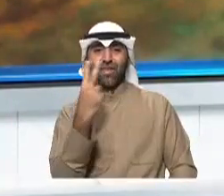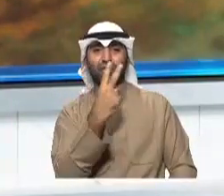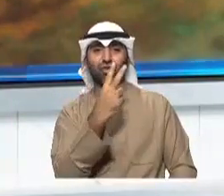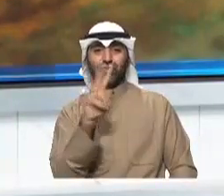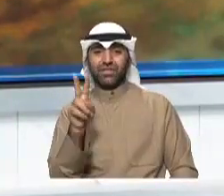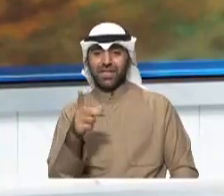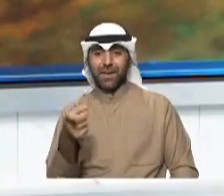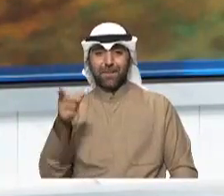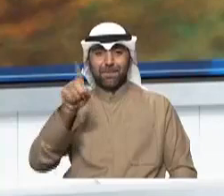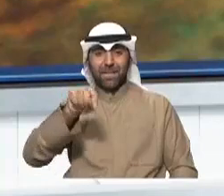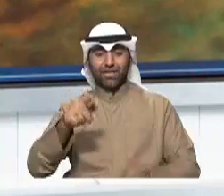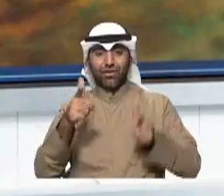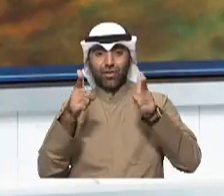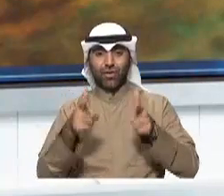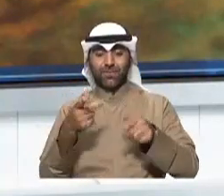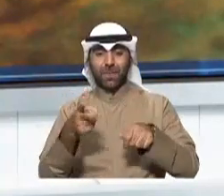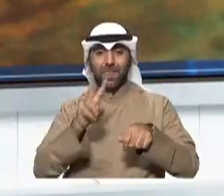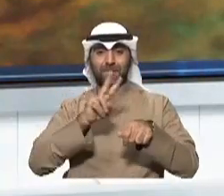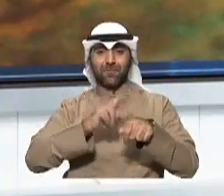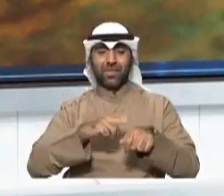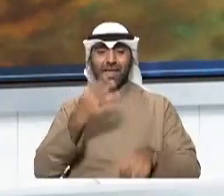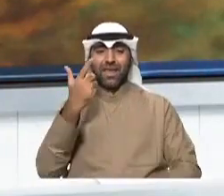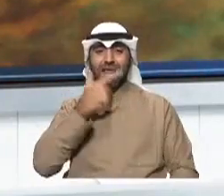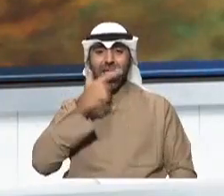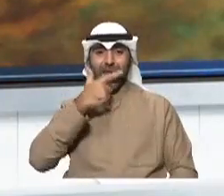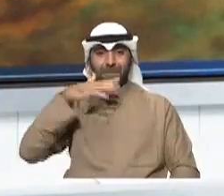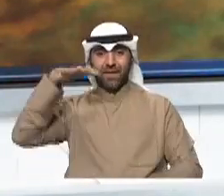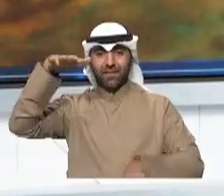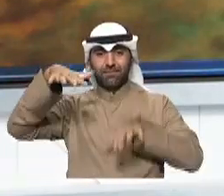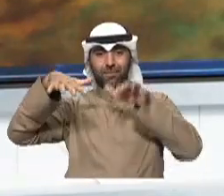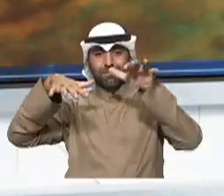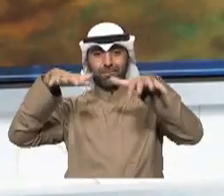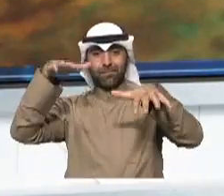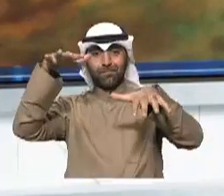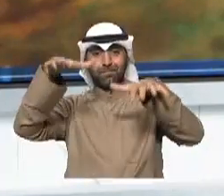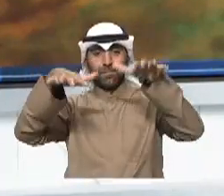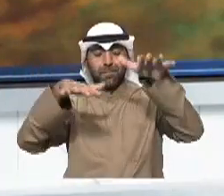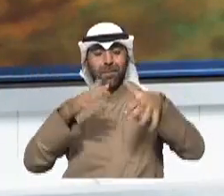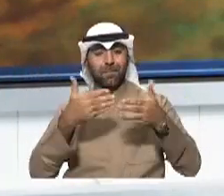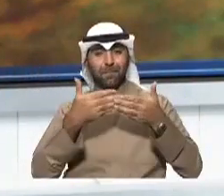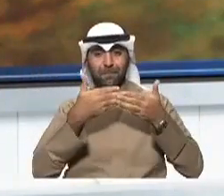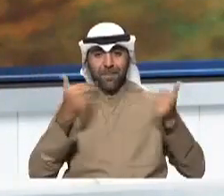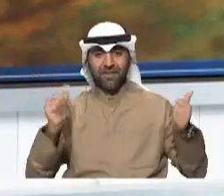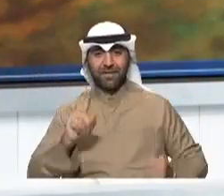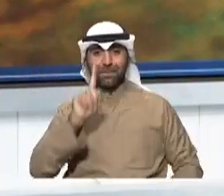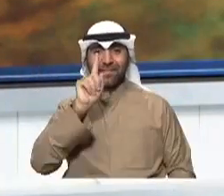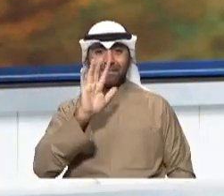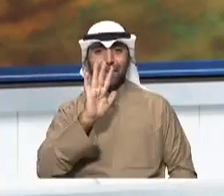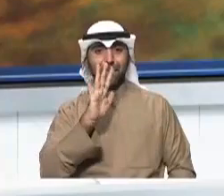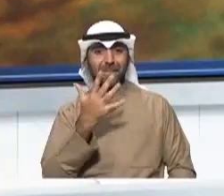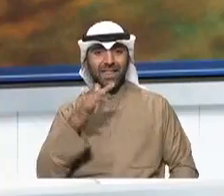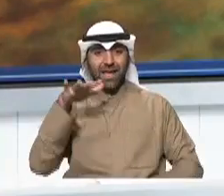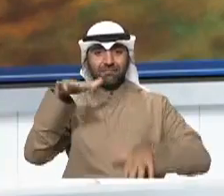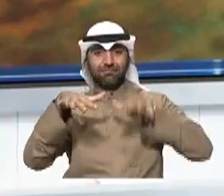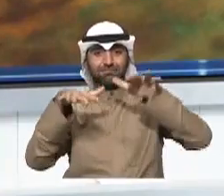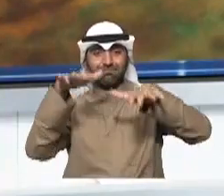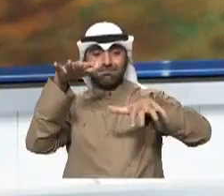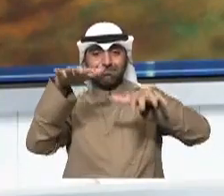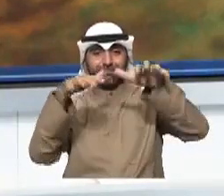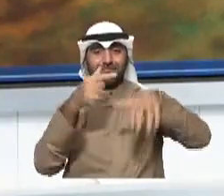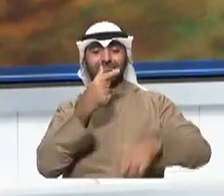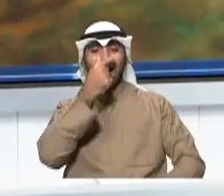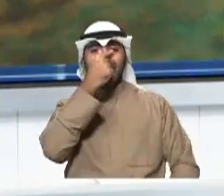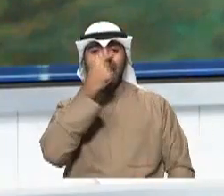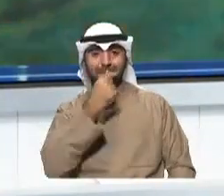والجزر متفاوتة ما بين 22 إلى 23 درجة مئوية مع استمرار الرياح الشمالية الغربية، متوقع أن تتفاوت ما بين 12